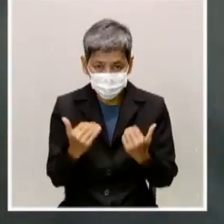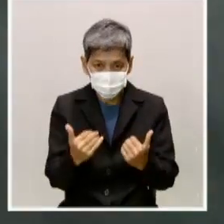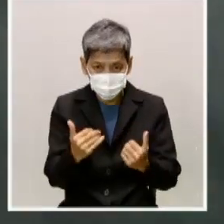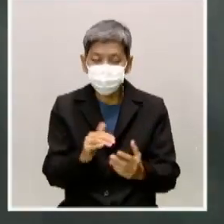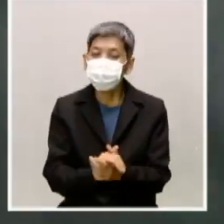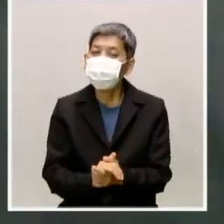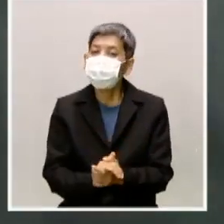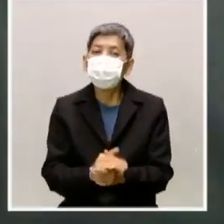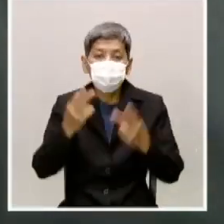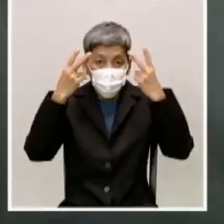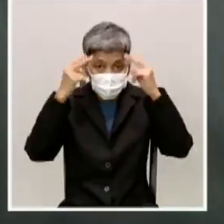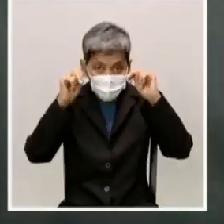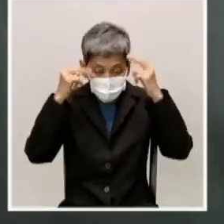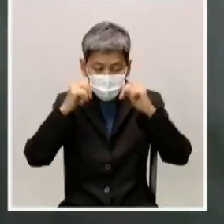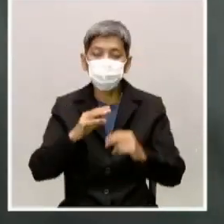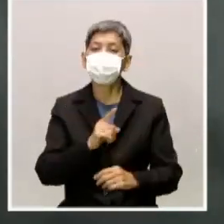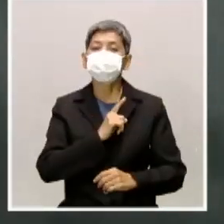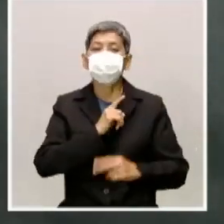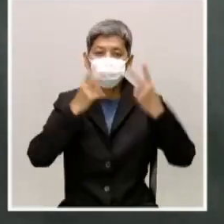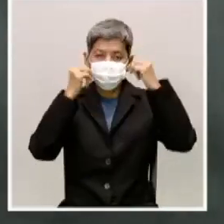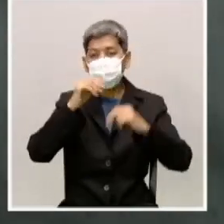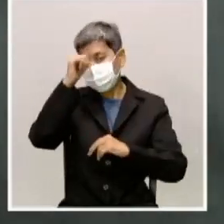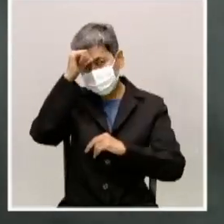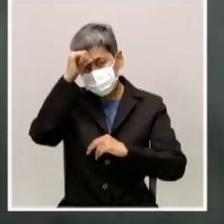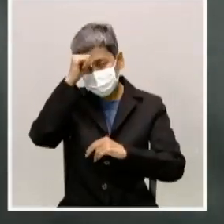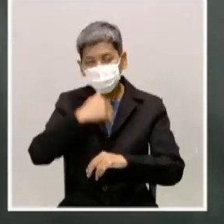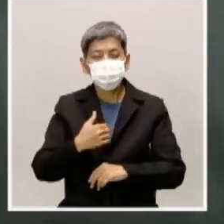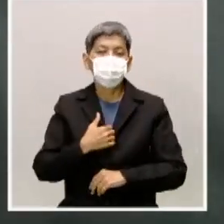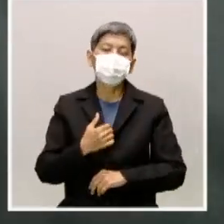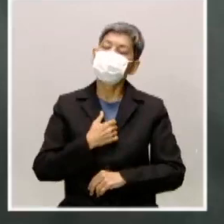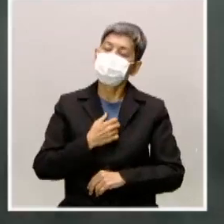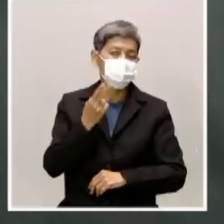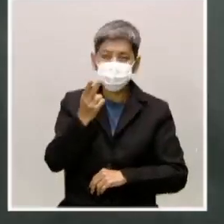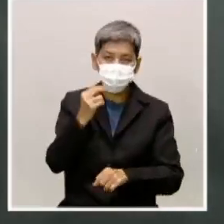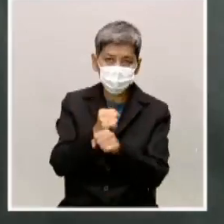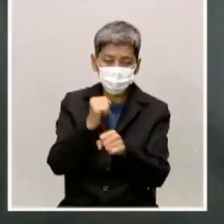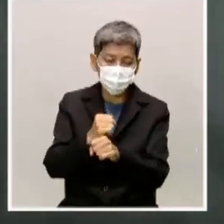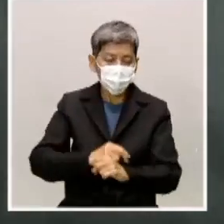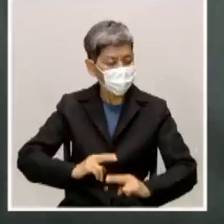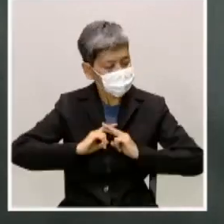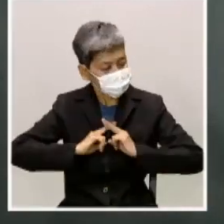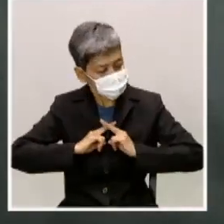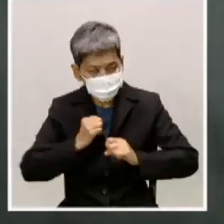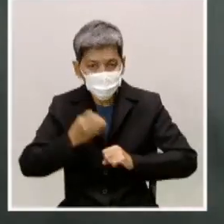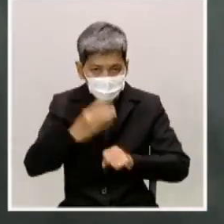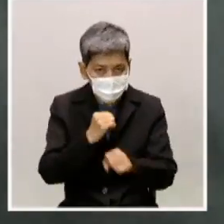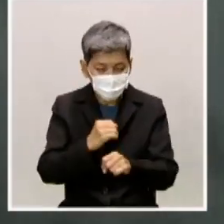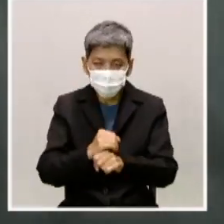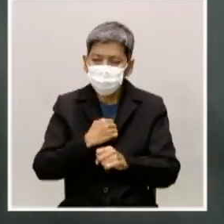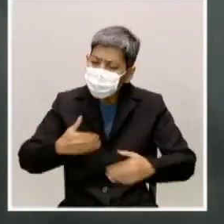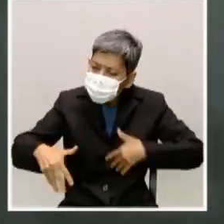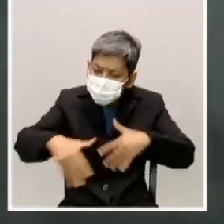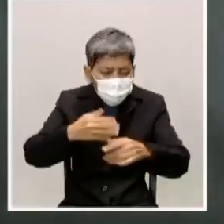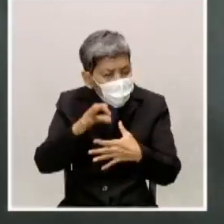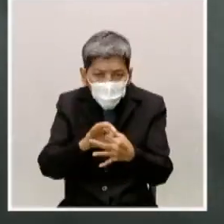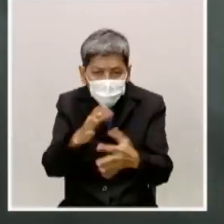านี้นะคะนายกโมดีนะคะนรินทราโมดีของอินเดียเนี่ยเคยถูกสื่อวิพากษ์วิจารณ์ค่ะว่าเห็นแก่ประโยชน์ทางการเมืองมากกว่าชีวิตของประช